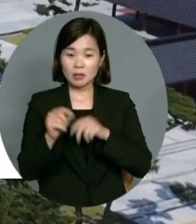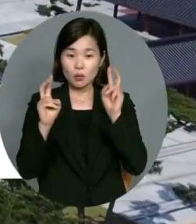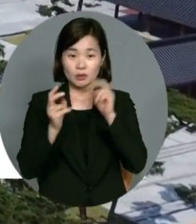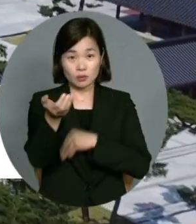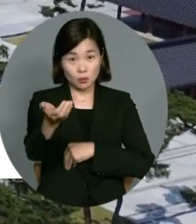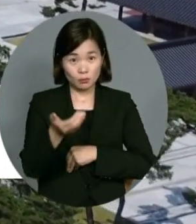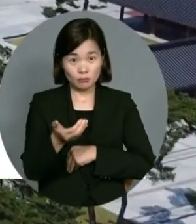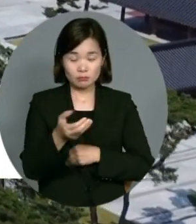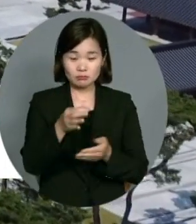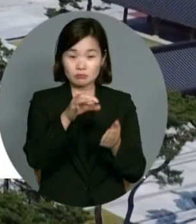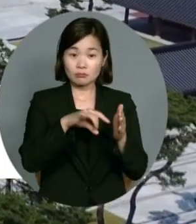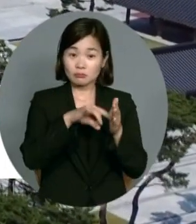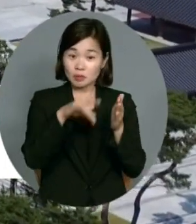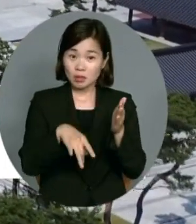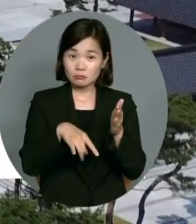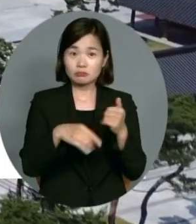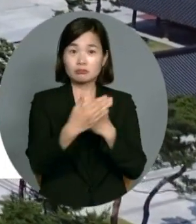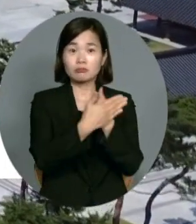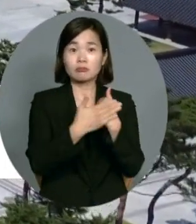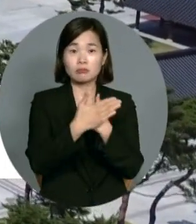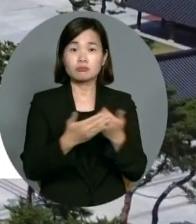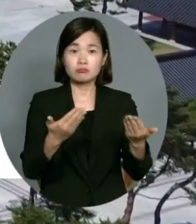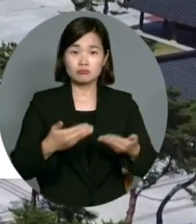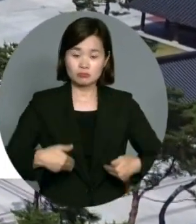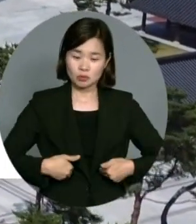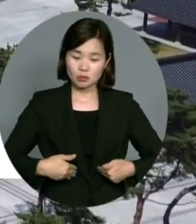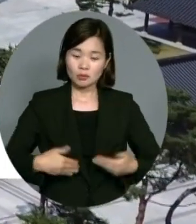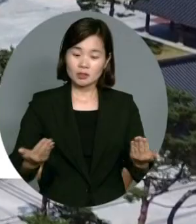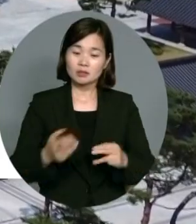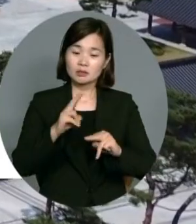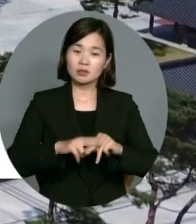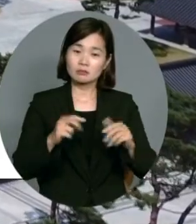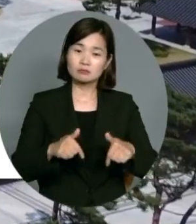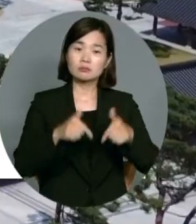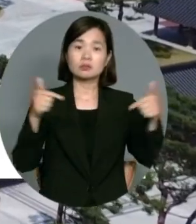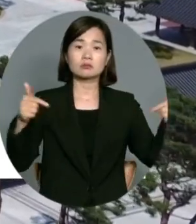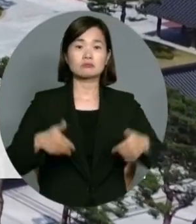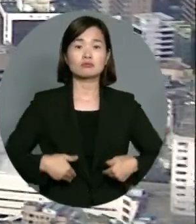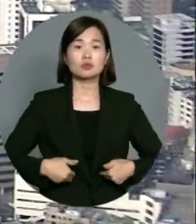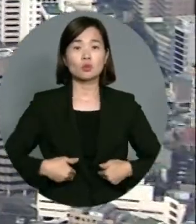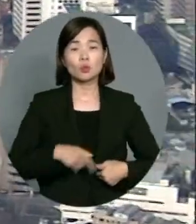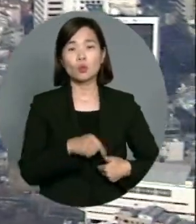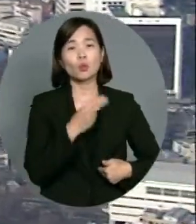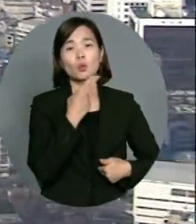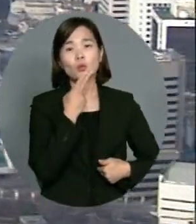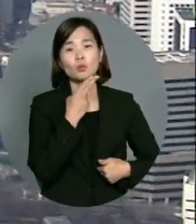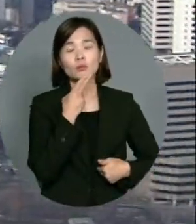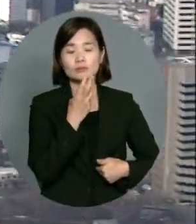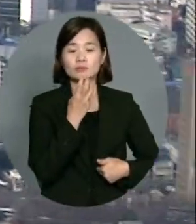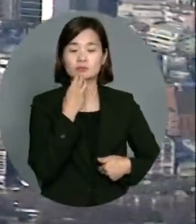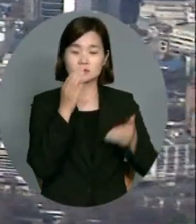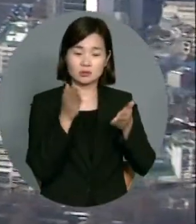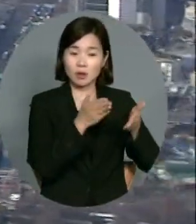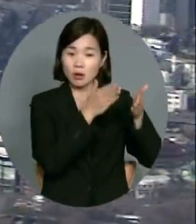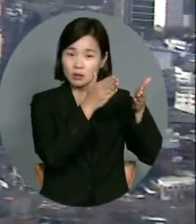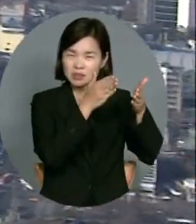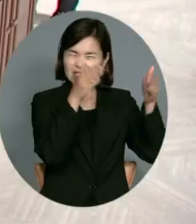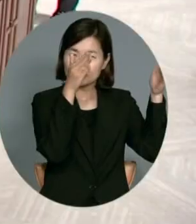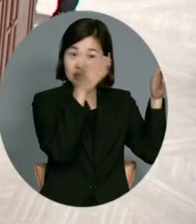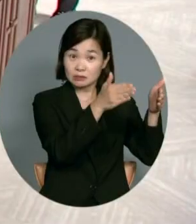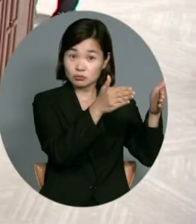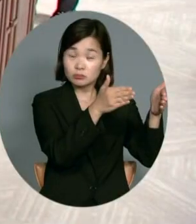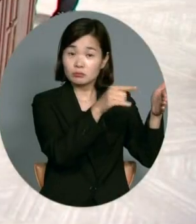절감해준다든지 이런 것을 통해서 일자리를 창출할 수 있게끔 넘겨줘야 되는데 수도권 초집중을 막기